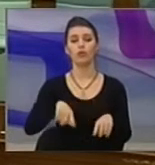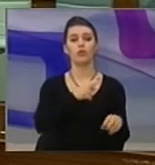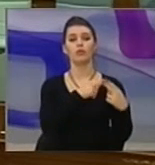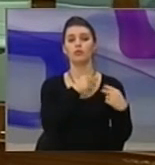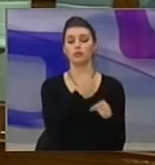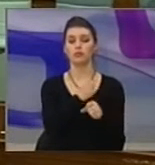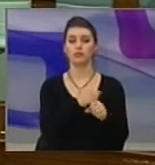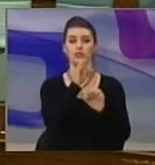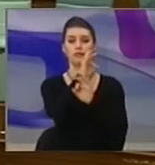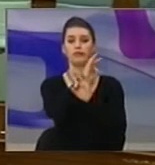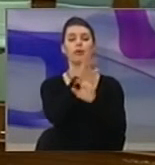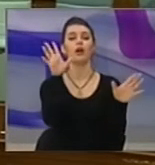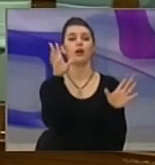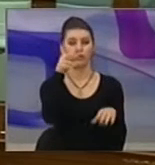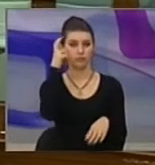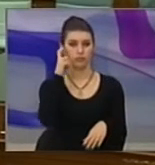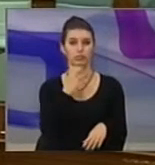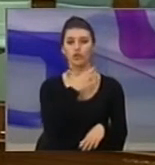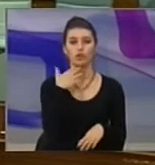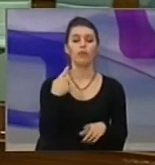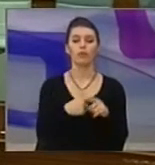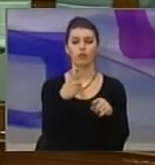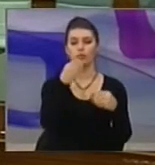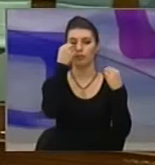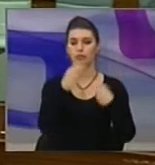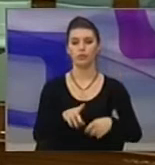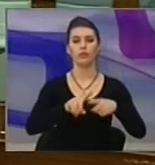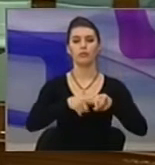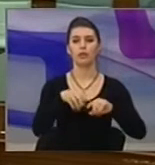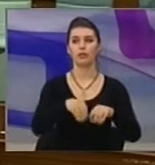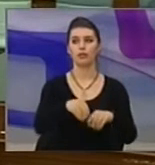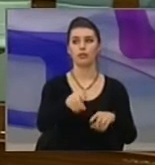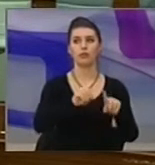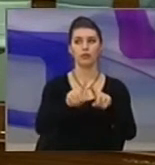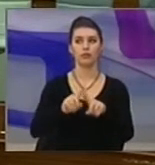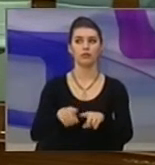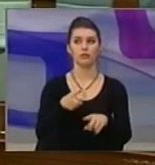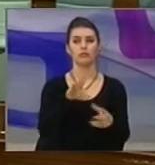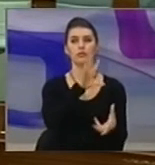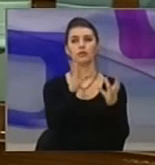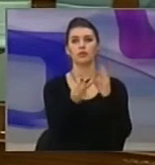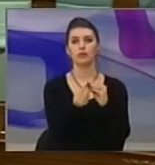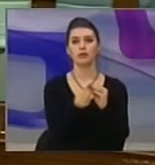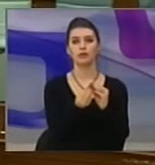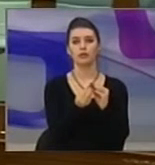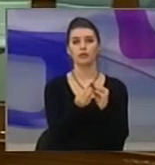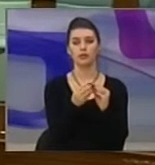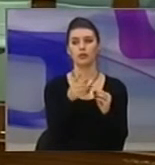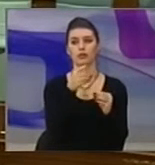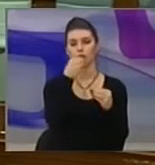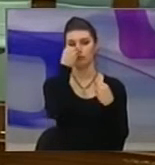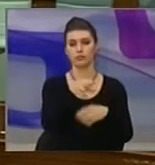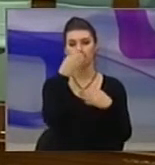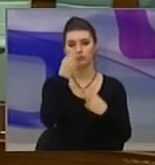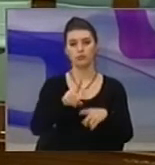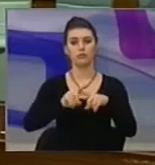deraniheetëëin tyre I shkatuan toat buësore Duke nërar Duke bë ikatuan py